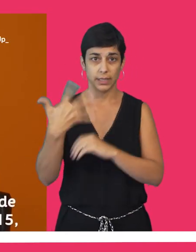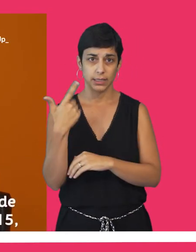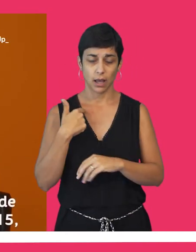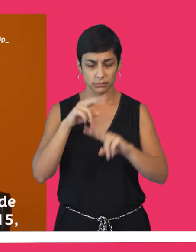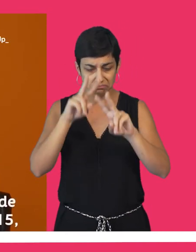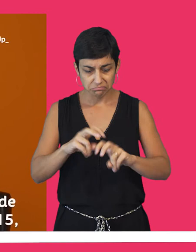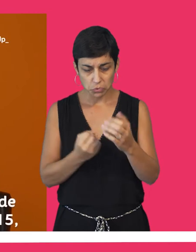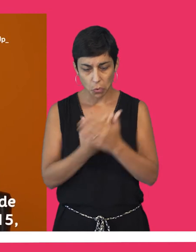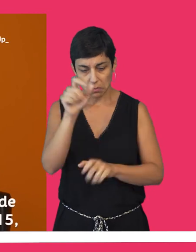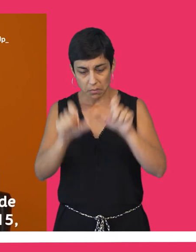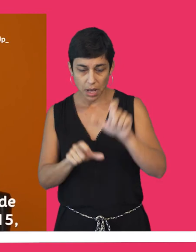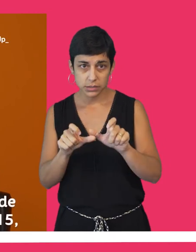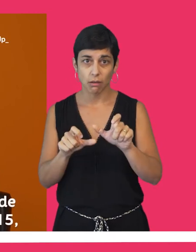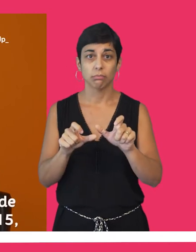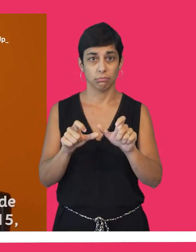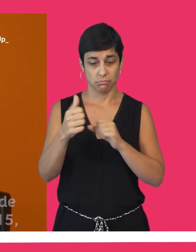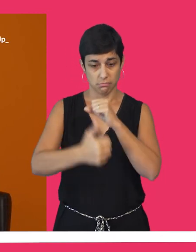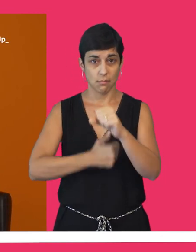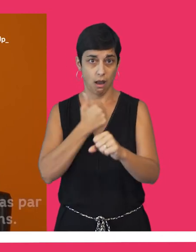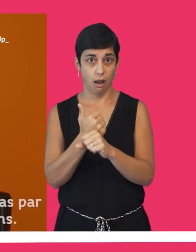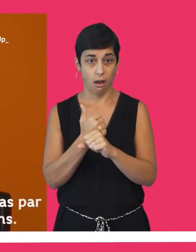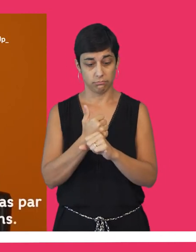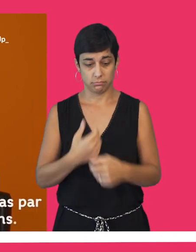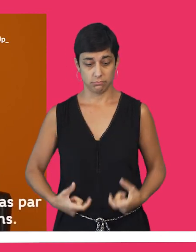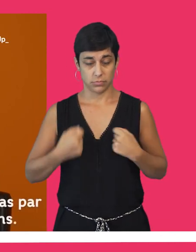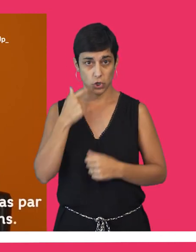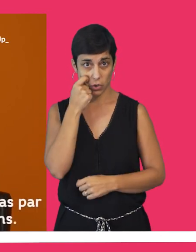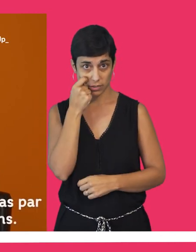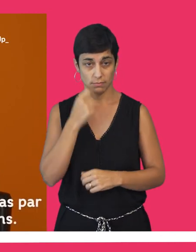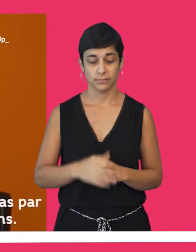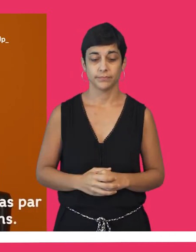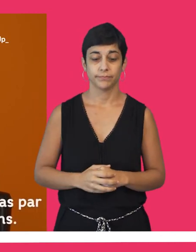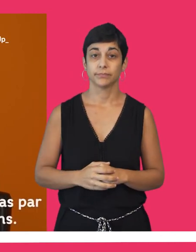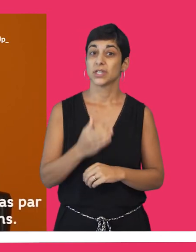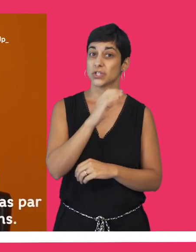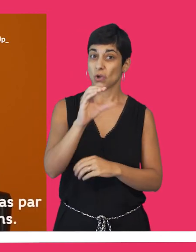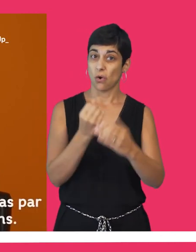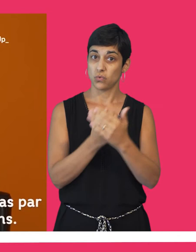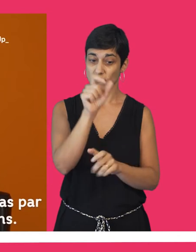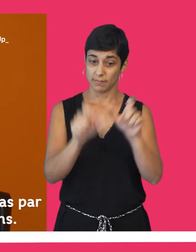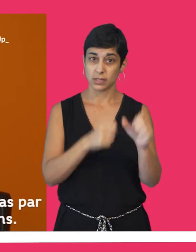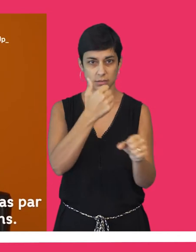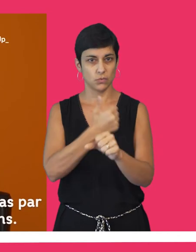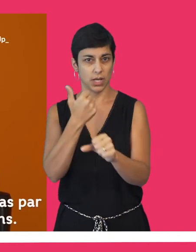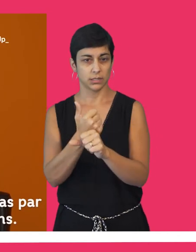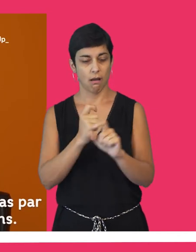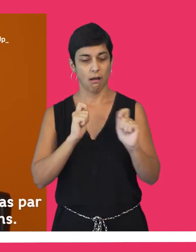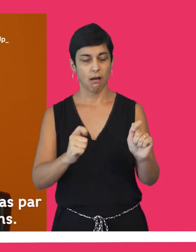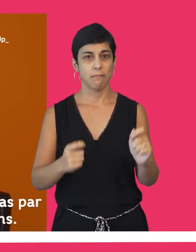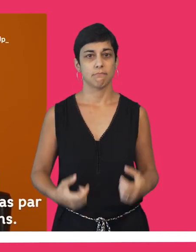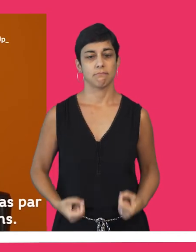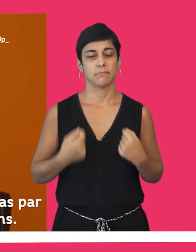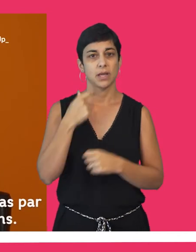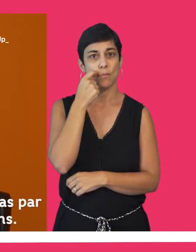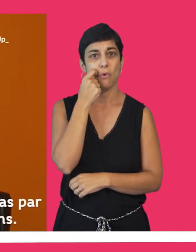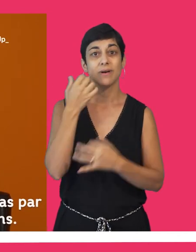les nombres de nouveaux mélanomes à La Réunion en 2015 et nous avons retrouvé plus de 100 nouveaux cas par an. Il